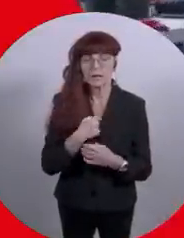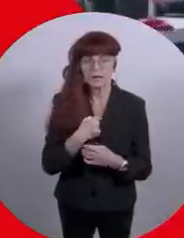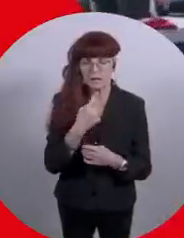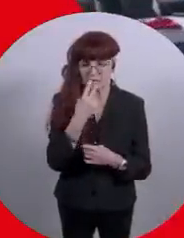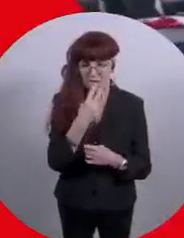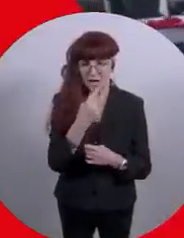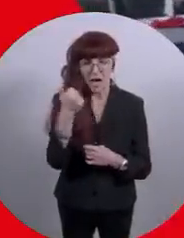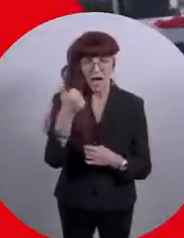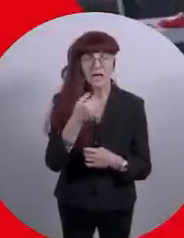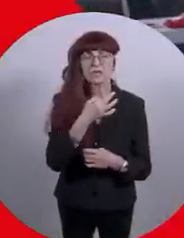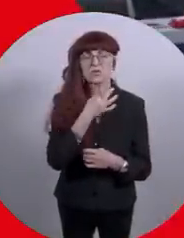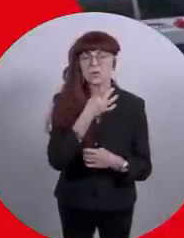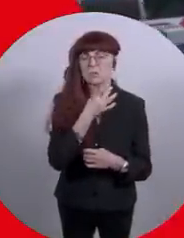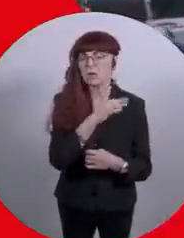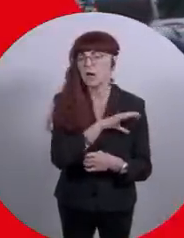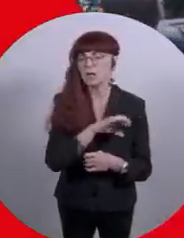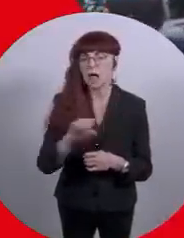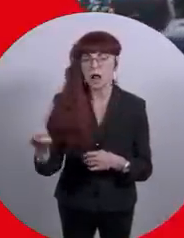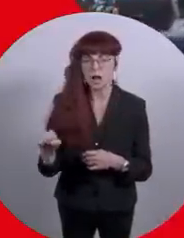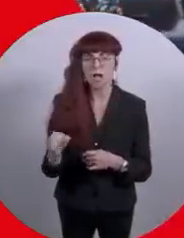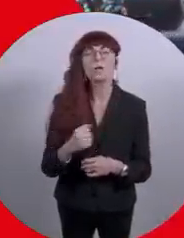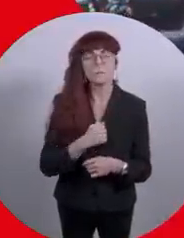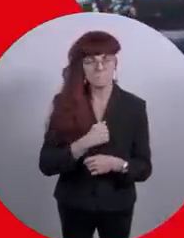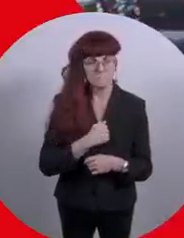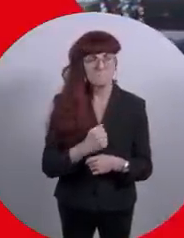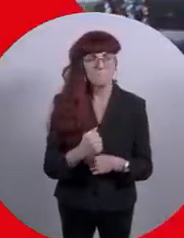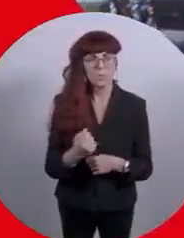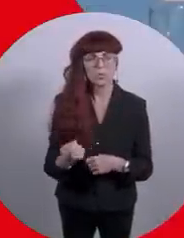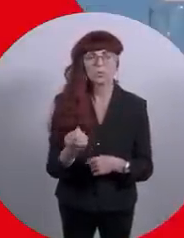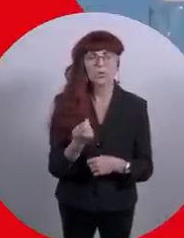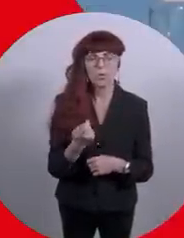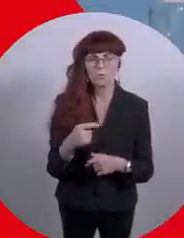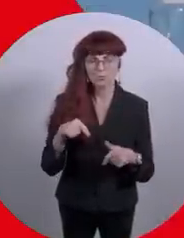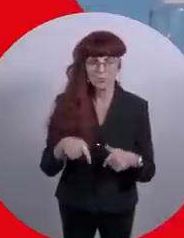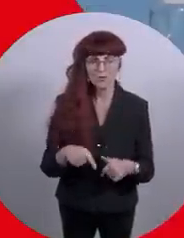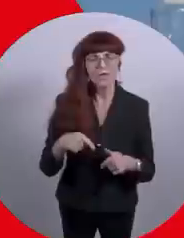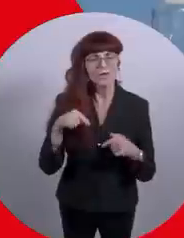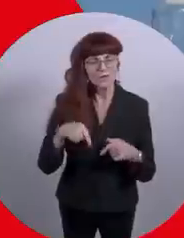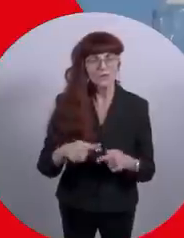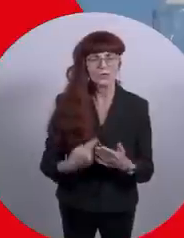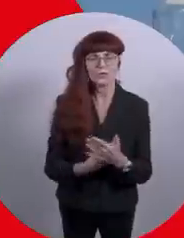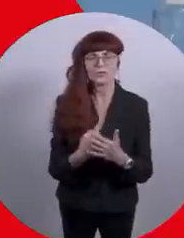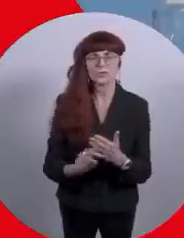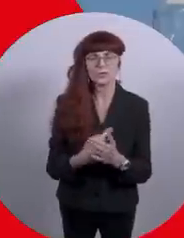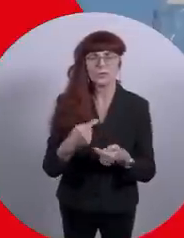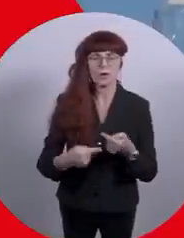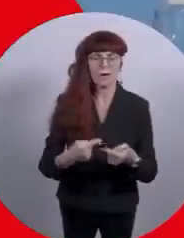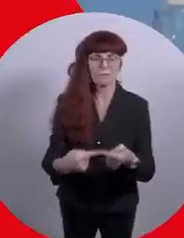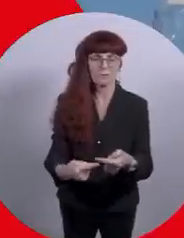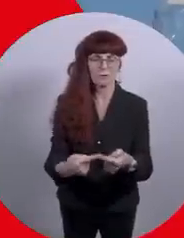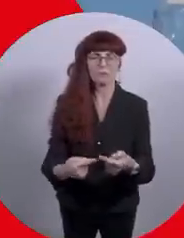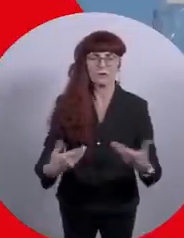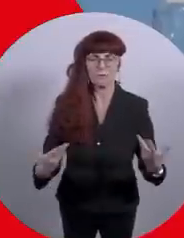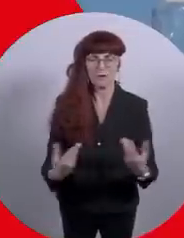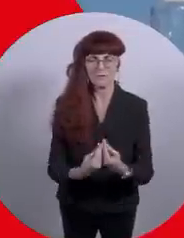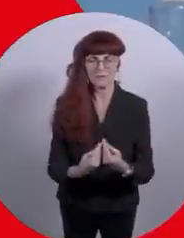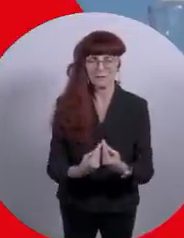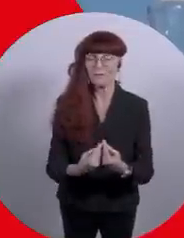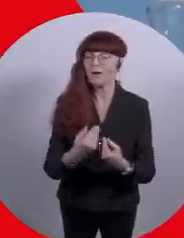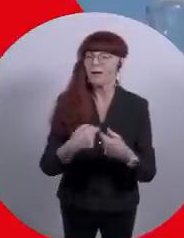eine Einstimmigkeit die Mut für die weiteren Stunden hier am Parteitag gibt herzlichen Dank Sonja du hast das